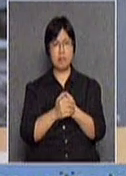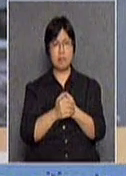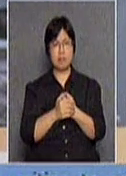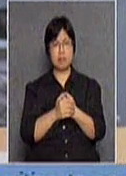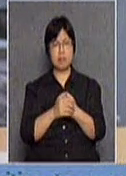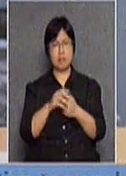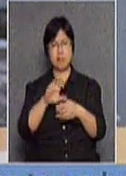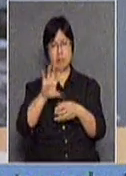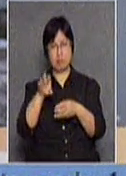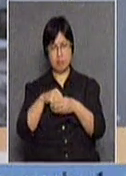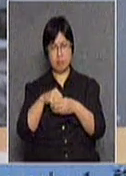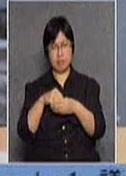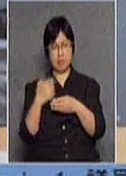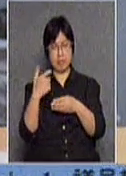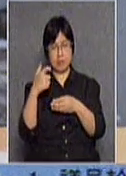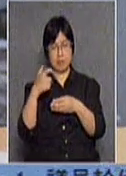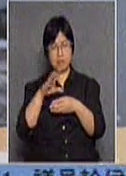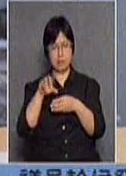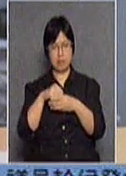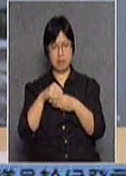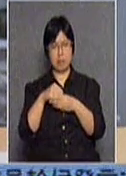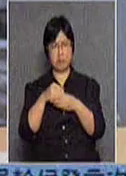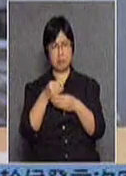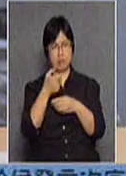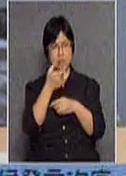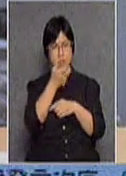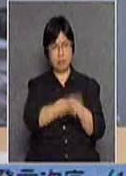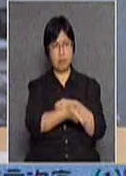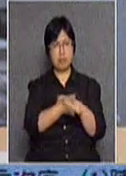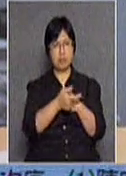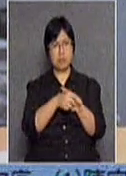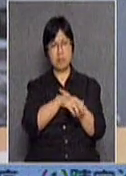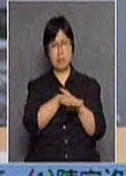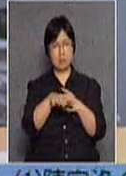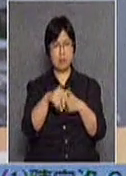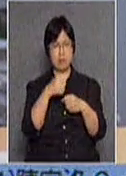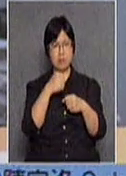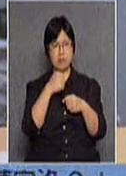入啲錢咧，就俾佢哋去咧做呢、這、一個。